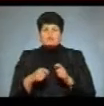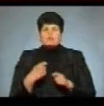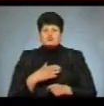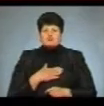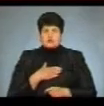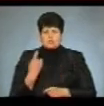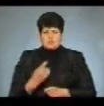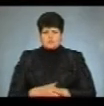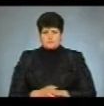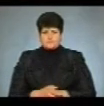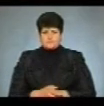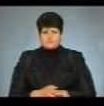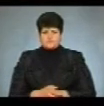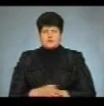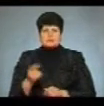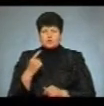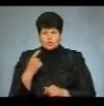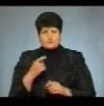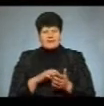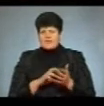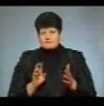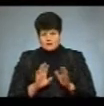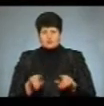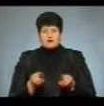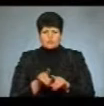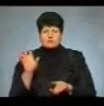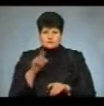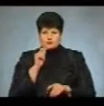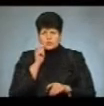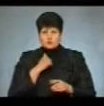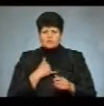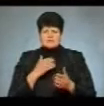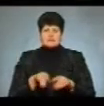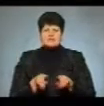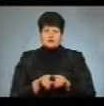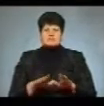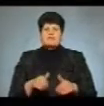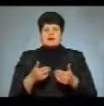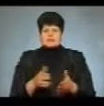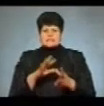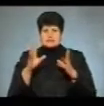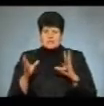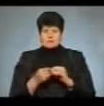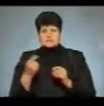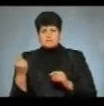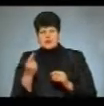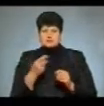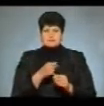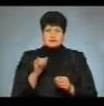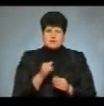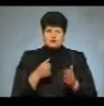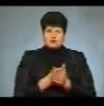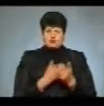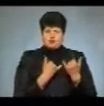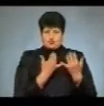нашій області? Тернопільщина не виключення, як і по всій Україні, у нас також є звернення. Загалом, між першим туром і до